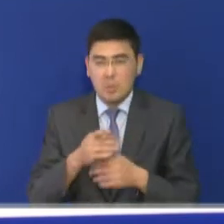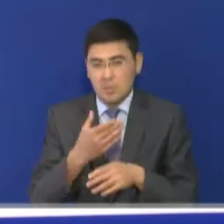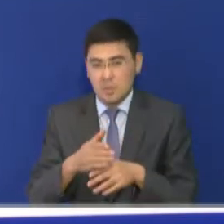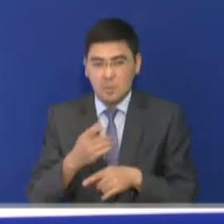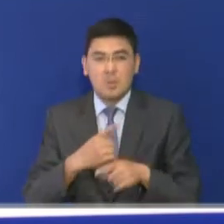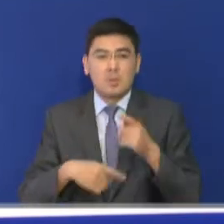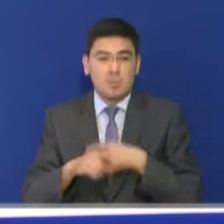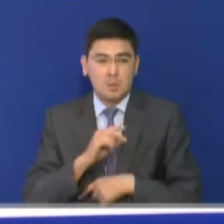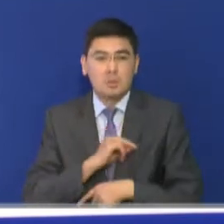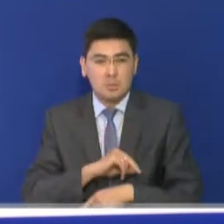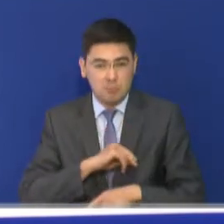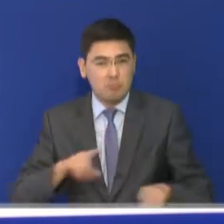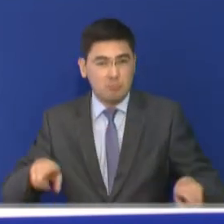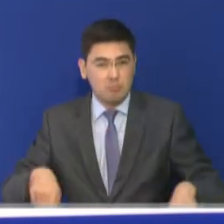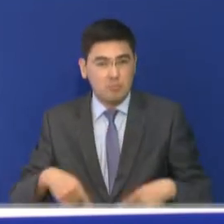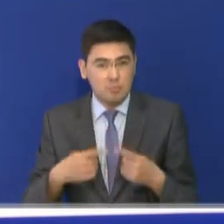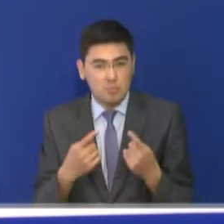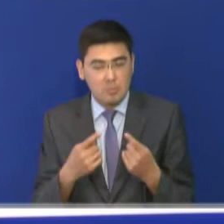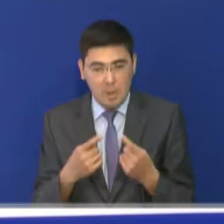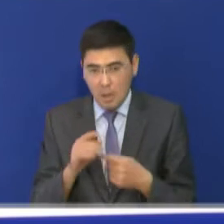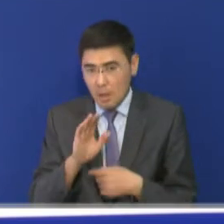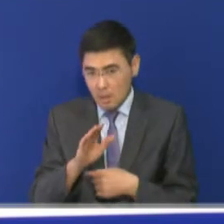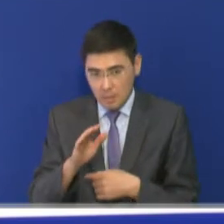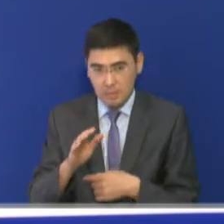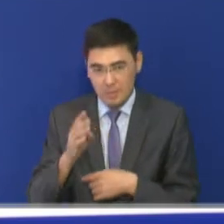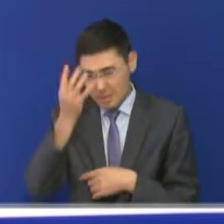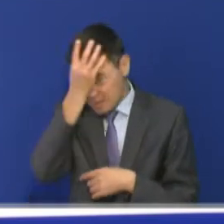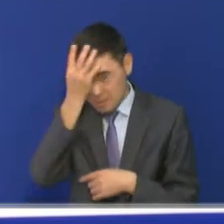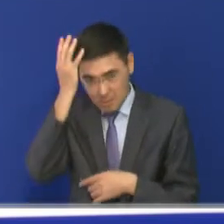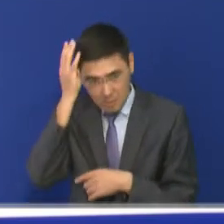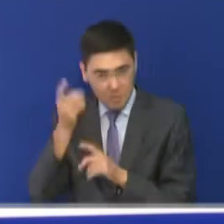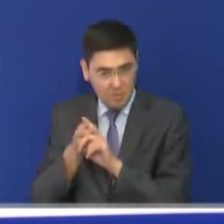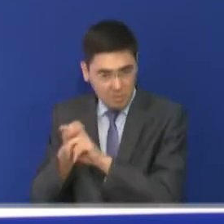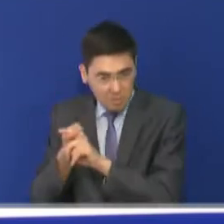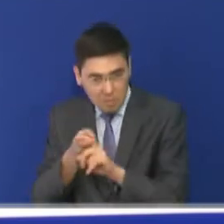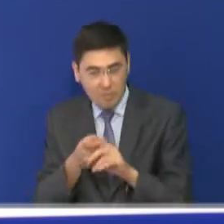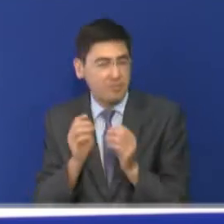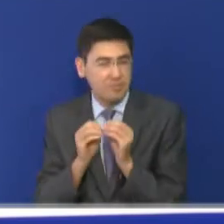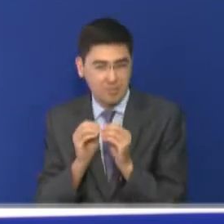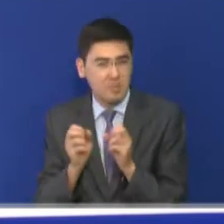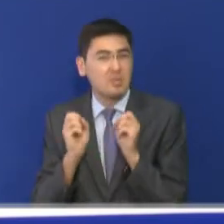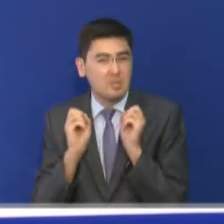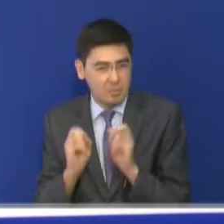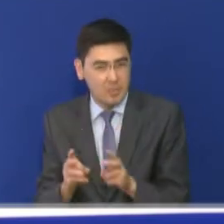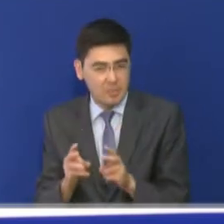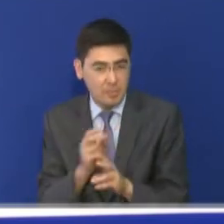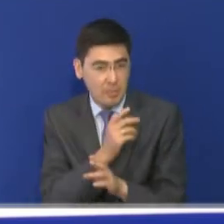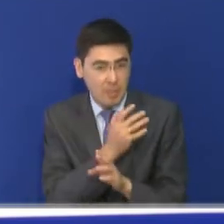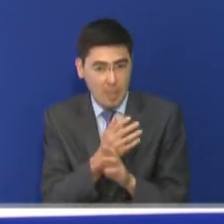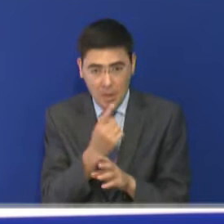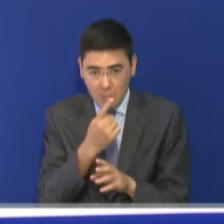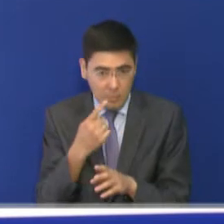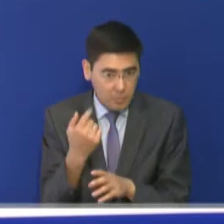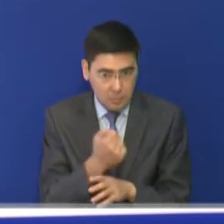жағдай күрделі күйінде қалып отыр. Коронавирустық инфекцияны жұқтырудың жоғары қаупі бар. Соңғы аптада қауіпті ауру жұқтырғандардың саны айтарлықтай